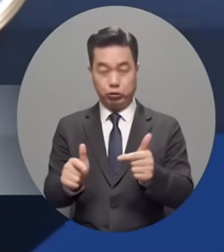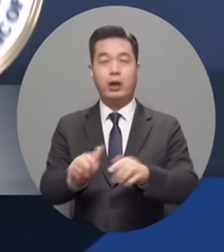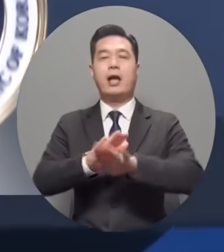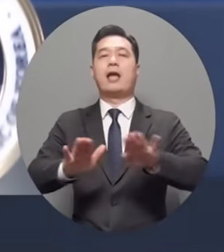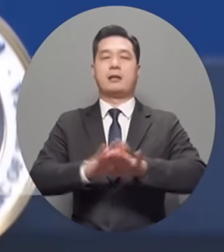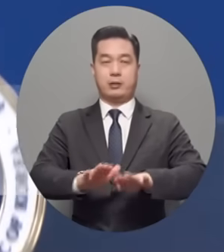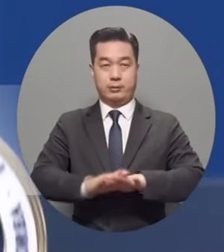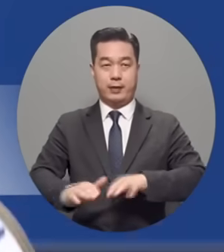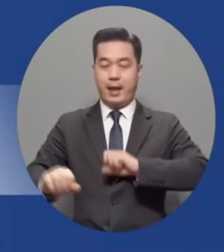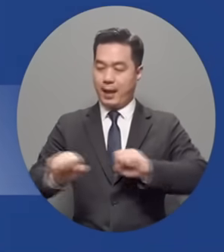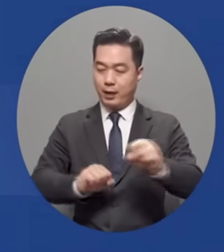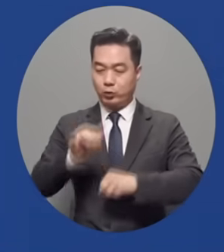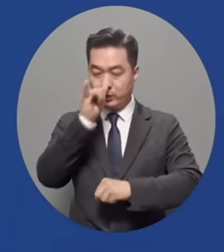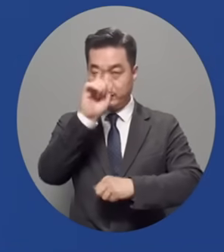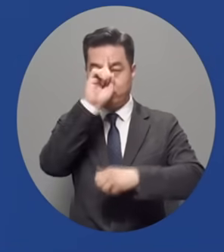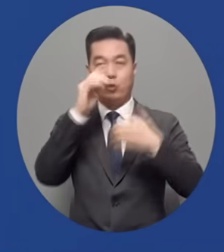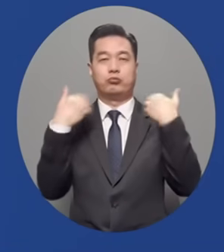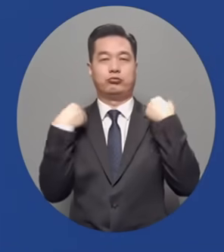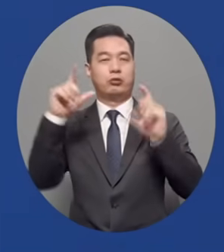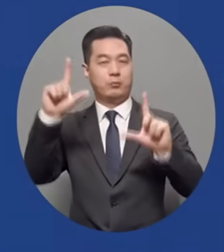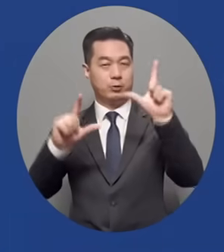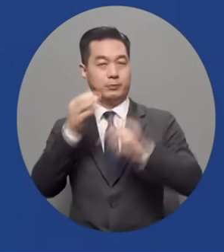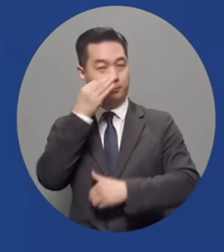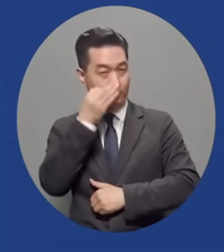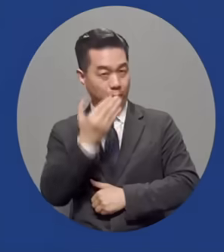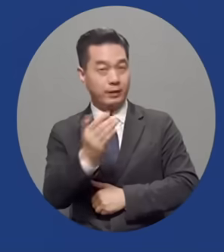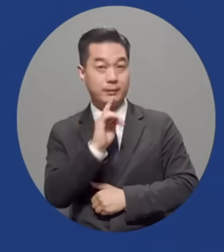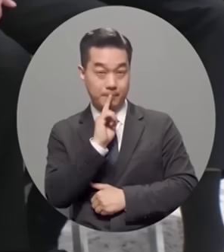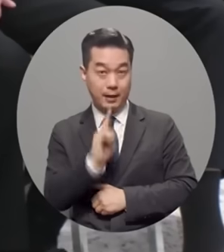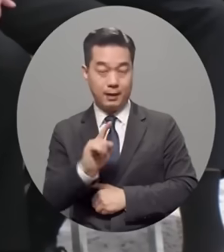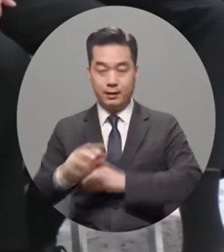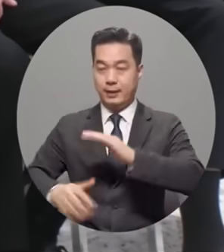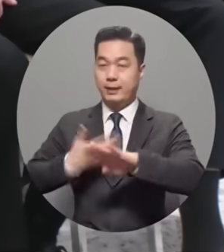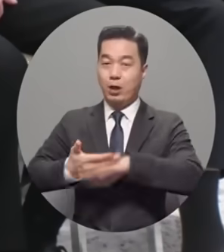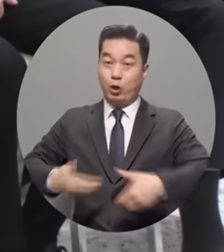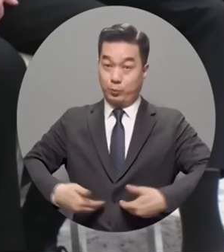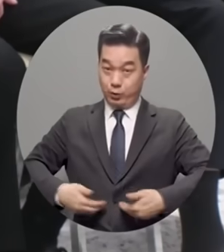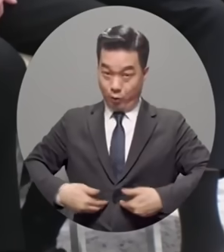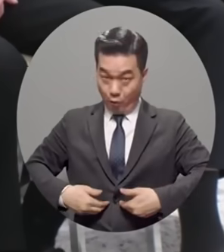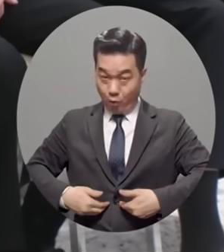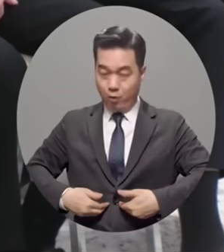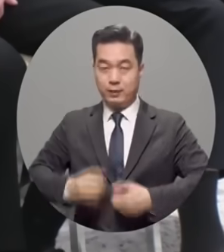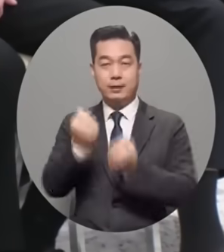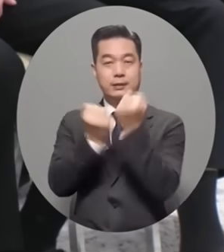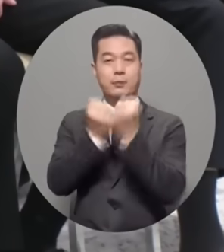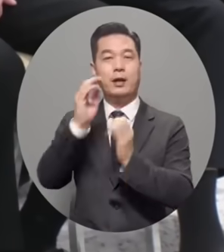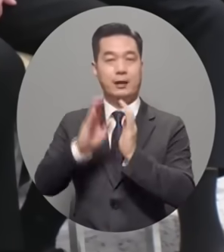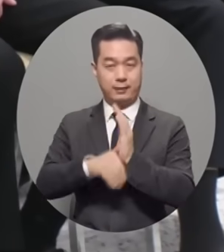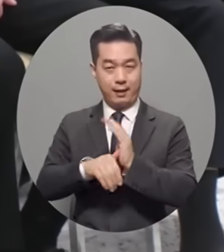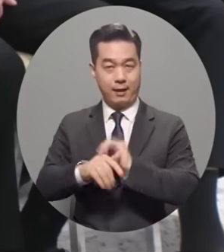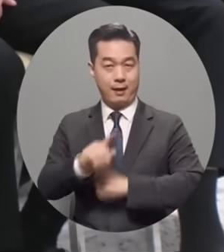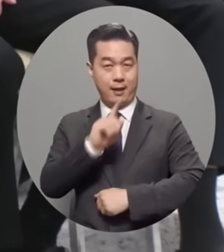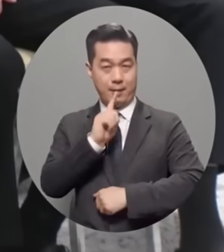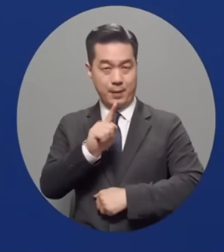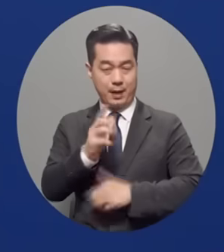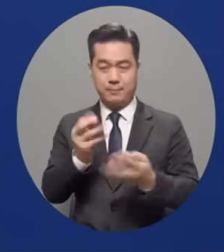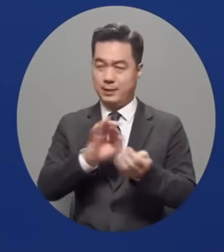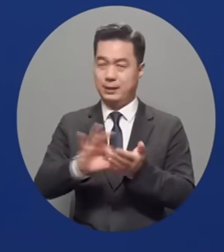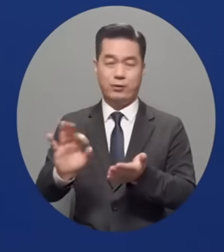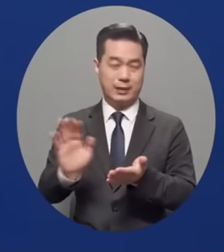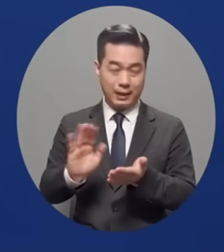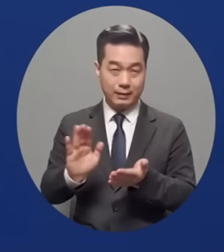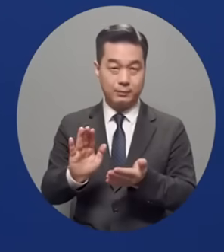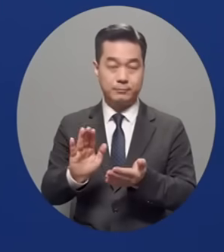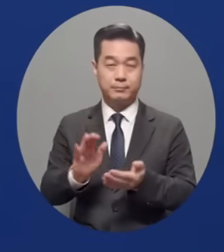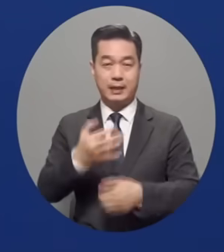정부가 되겠다고 다짐했습니다. 개혁 필요성을 설명한 대목에선 한동안 언급을 자제했던 이권